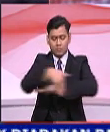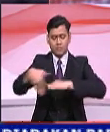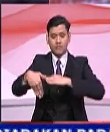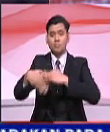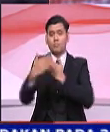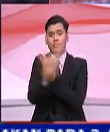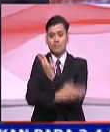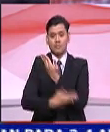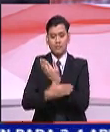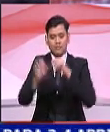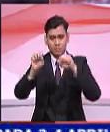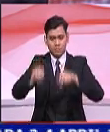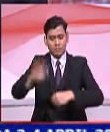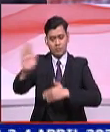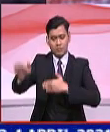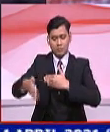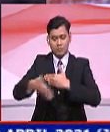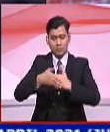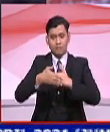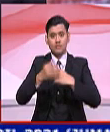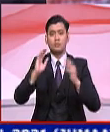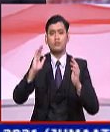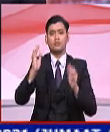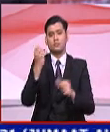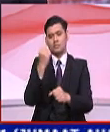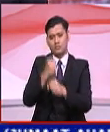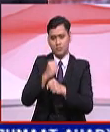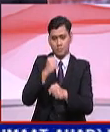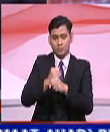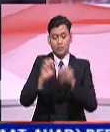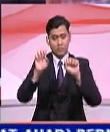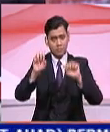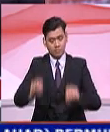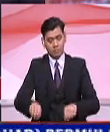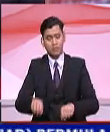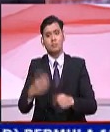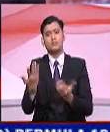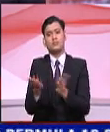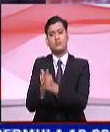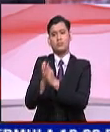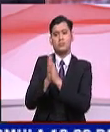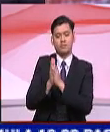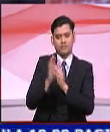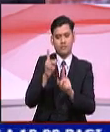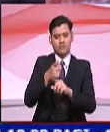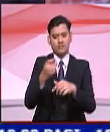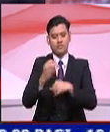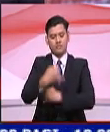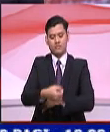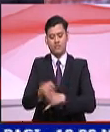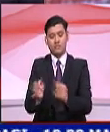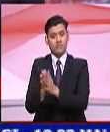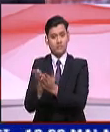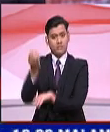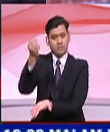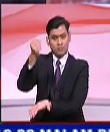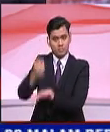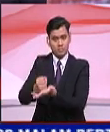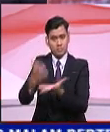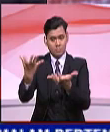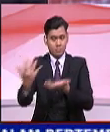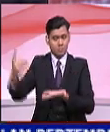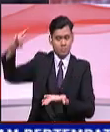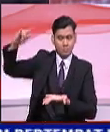bekerja namun perlu memohon melalui maycraft lepas setelah mendapat kebenaran daripada jabatan ini dresden untuk tipe di